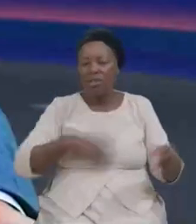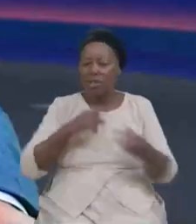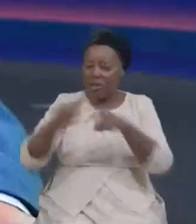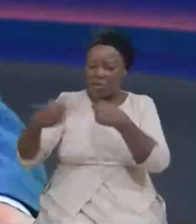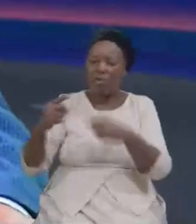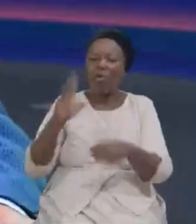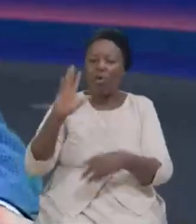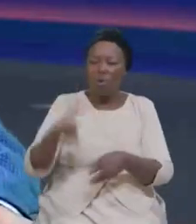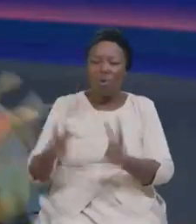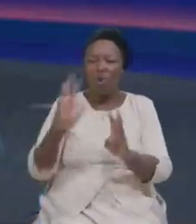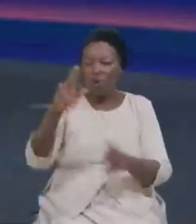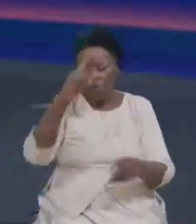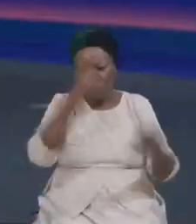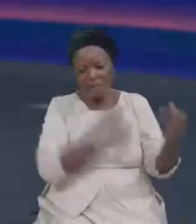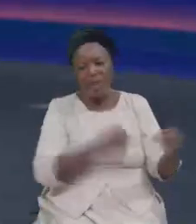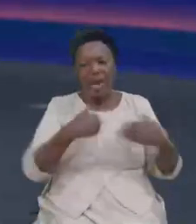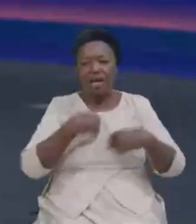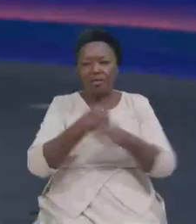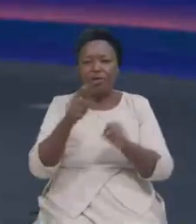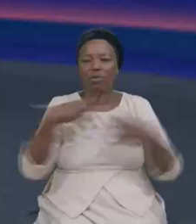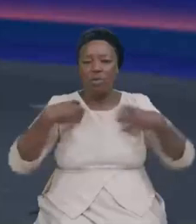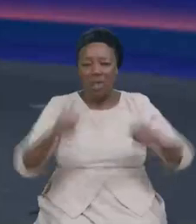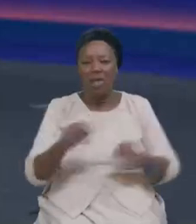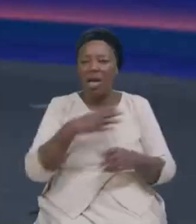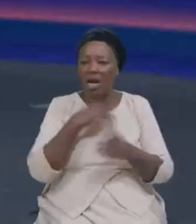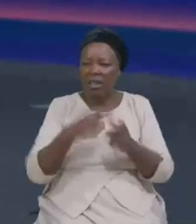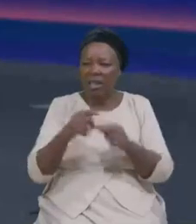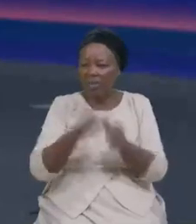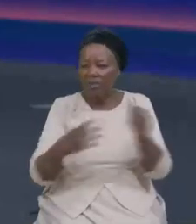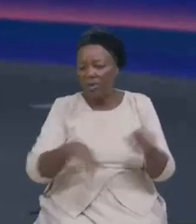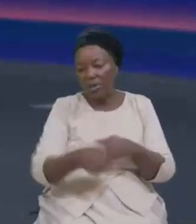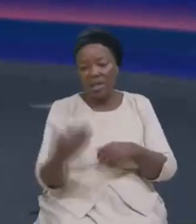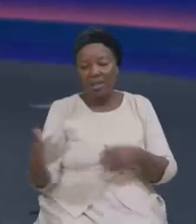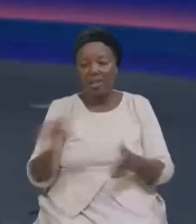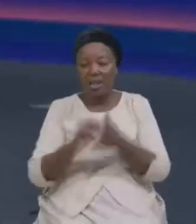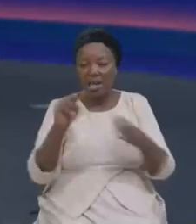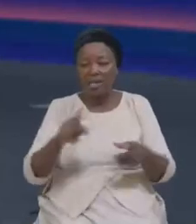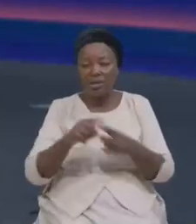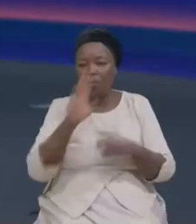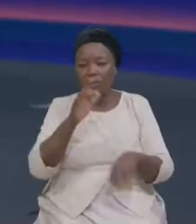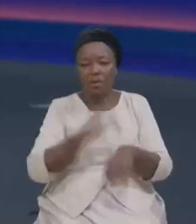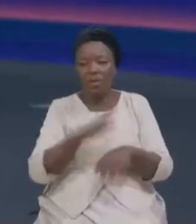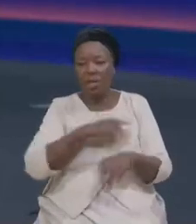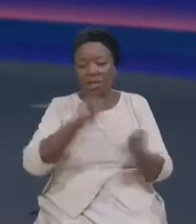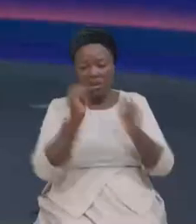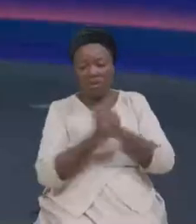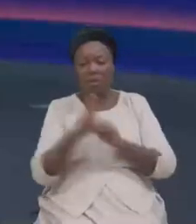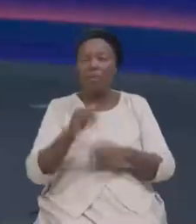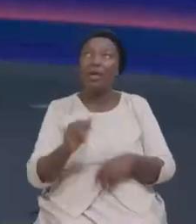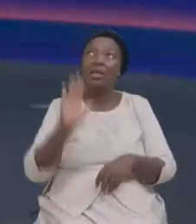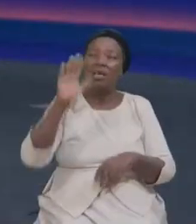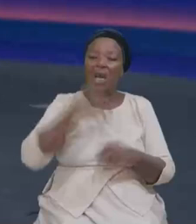t'a guéri. Toute autre chose qui doit être touchée et transformée, guérie,